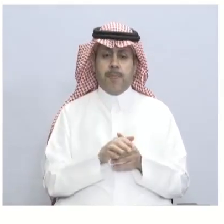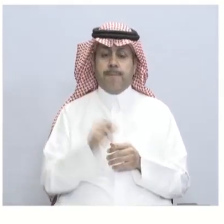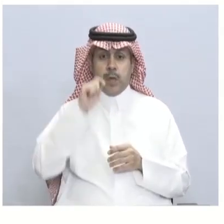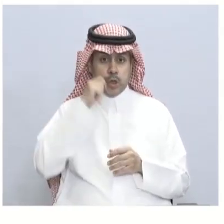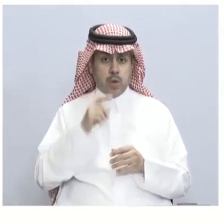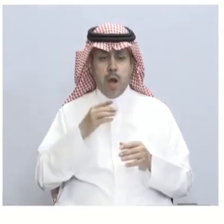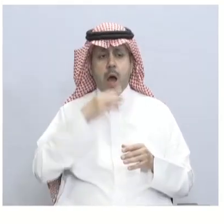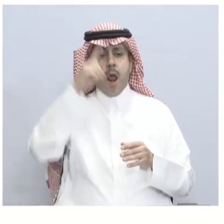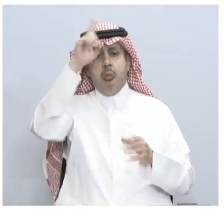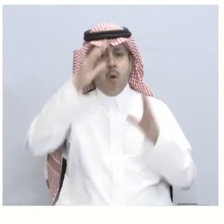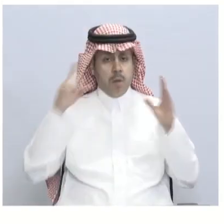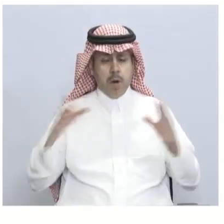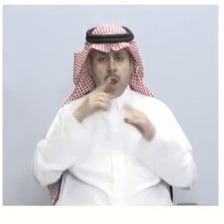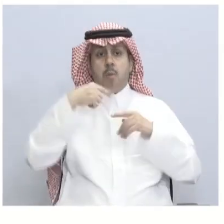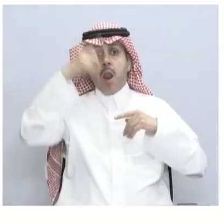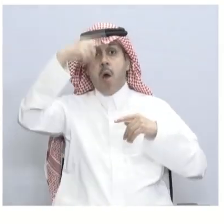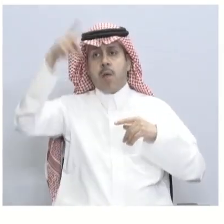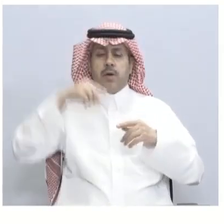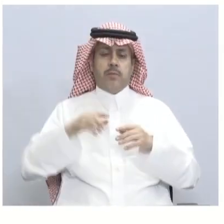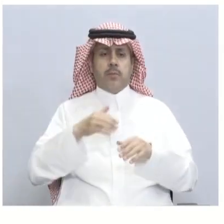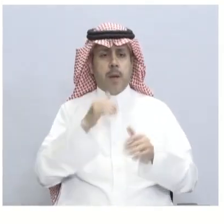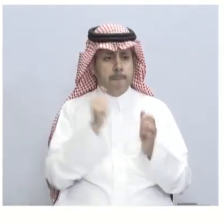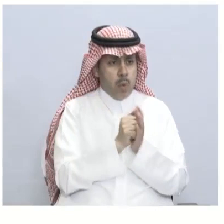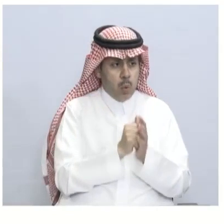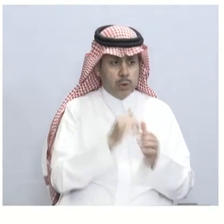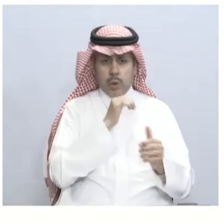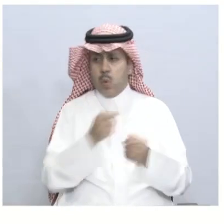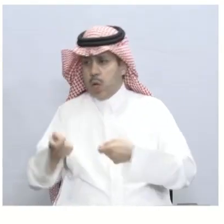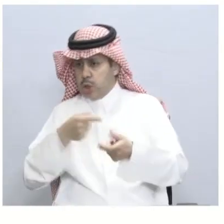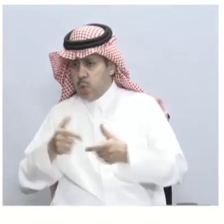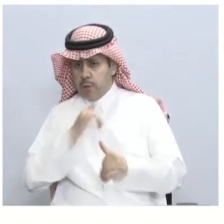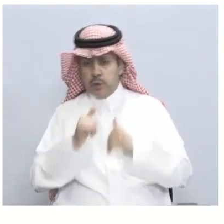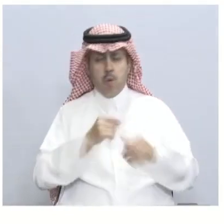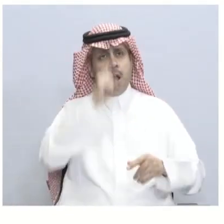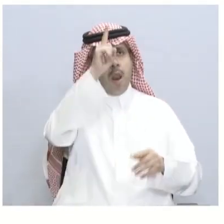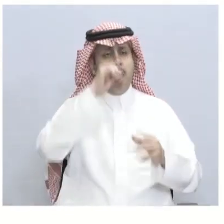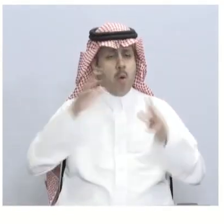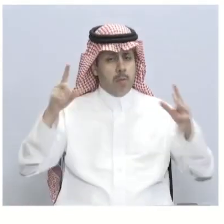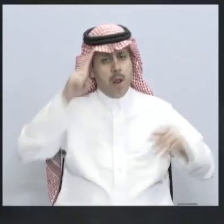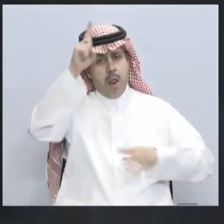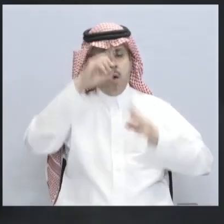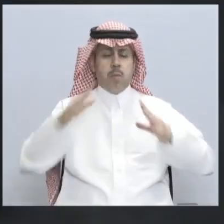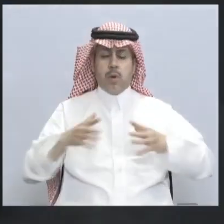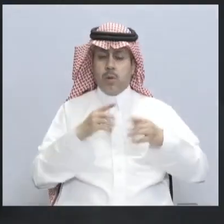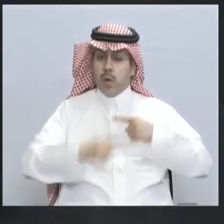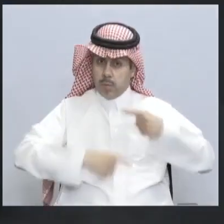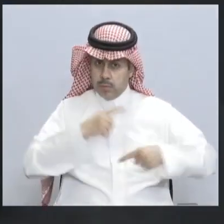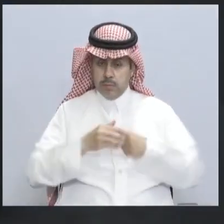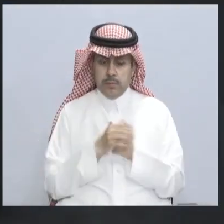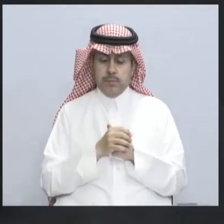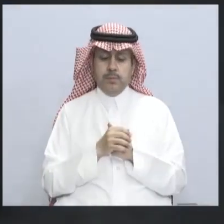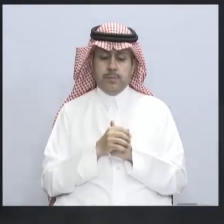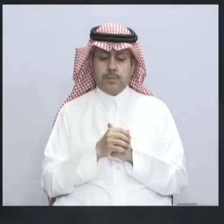والاسواق وفي كل موضع يجوز فيه ذكر الله تعالى فنكسر يا ابنائي